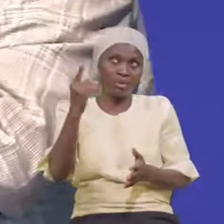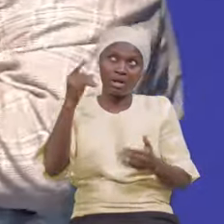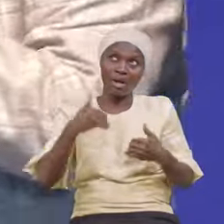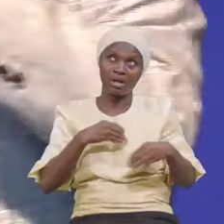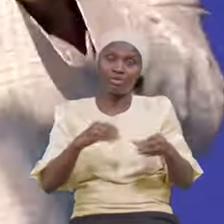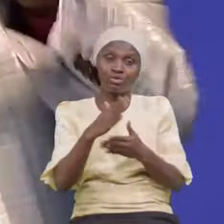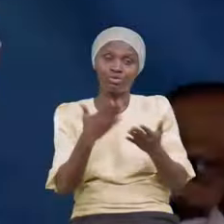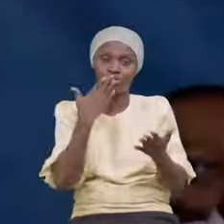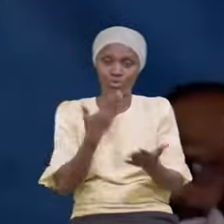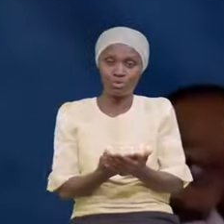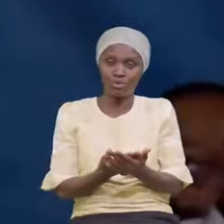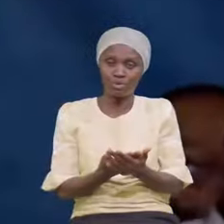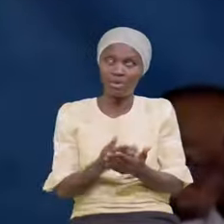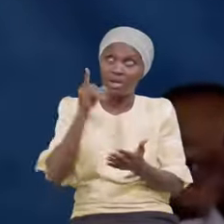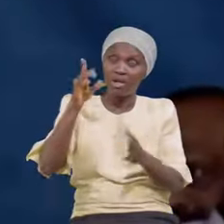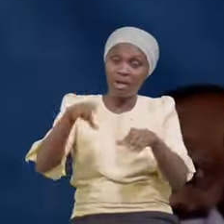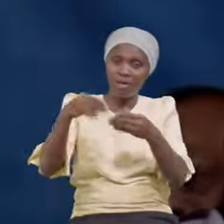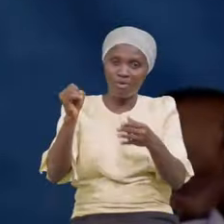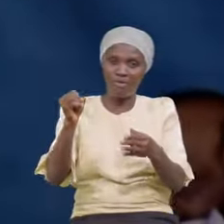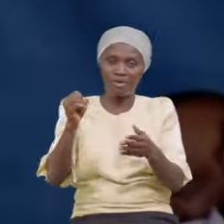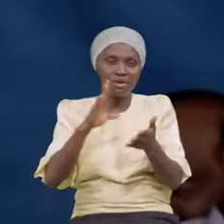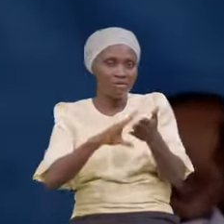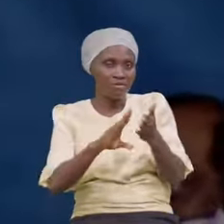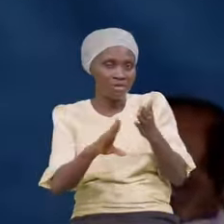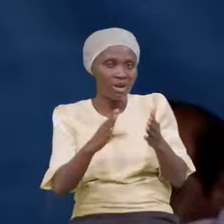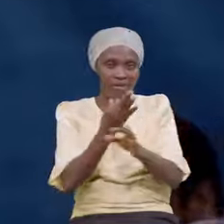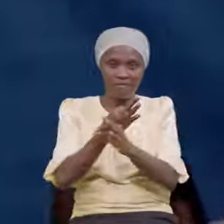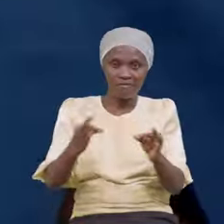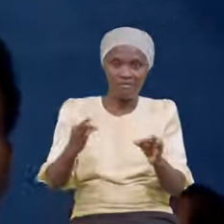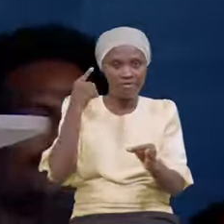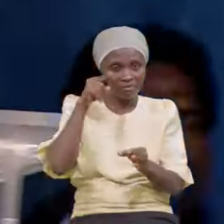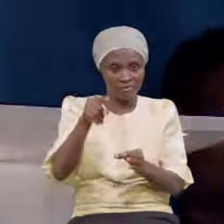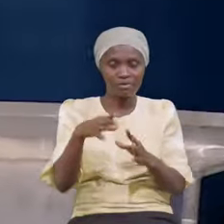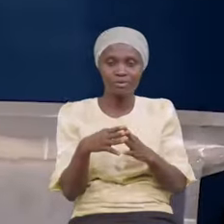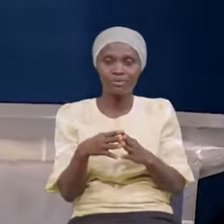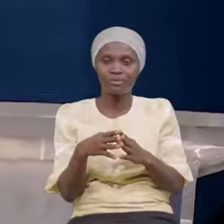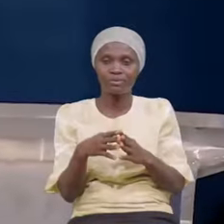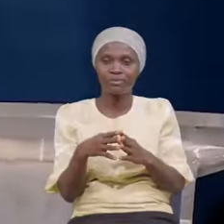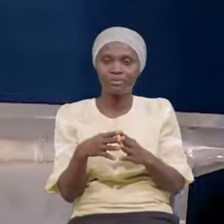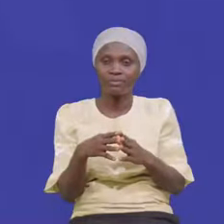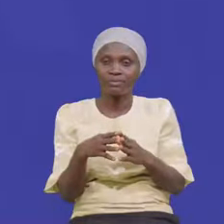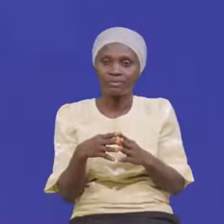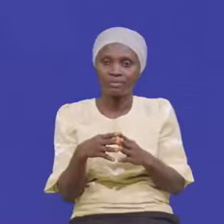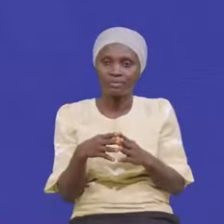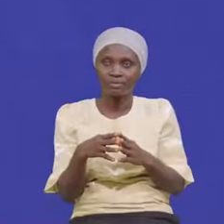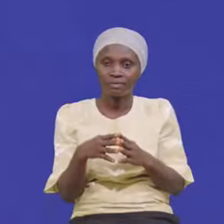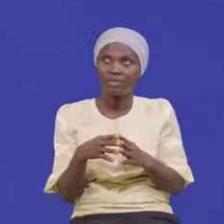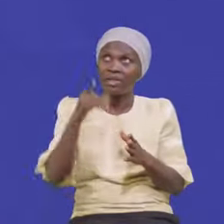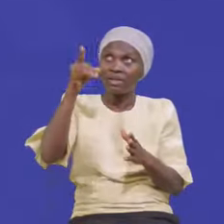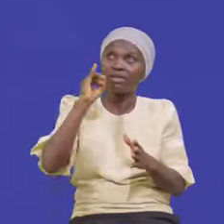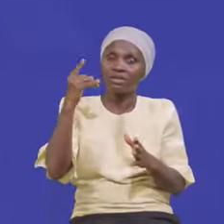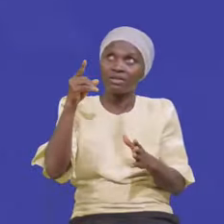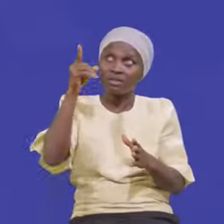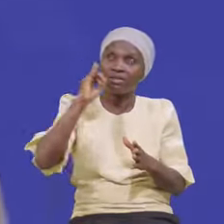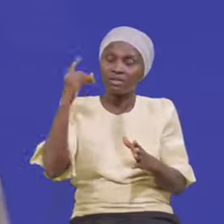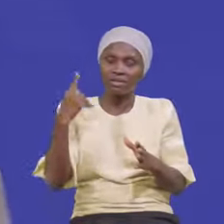మీ కోసం మంచి చేశాడు. He provides forgiveness and freedom for you. ఆయన మీకు క్షమాపణను అలాగే స్వాతంత్ర్యాన్ని ఇస్తాడు. He is the mediator. ఆయన